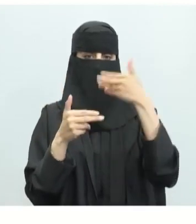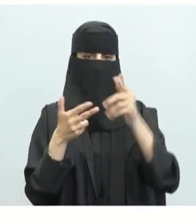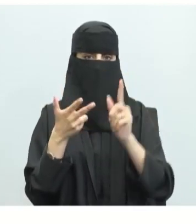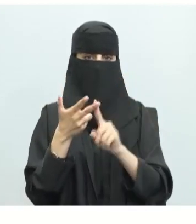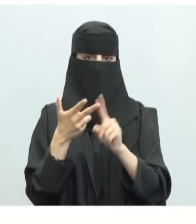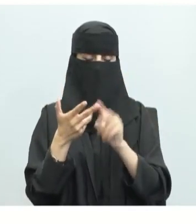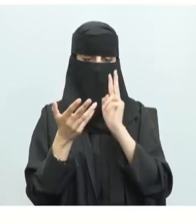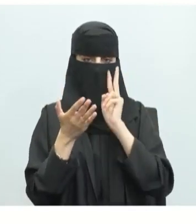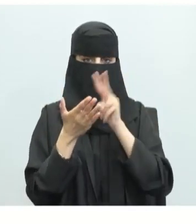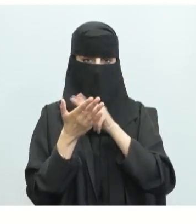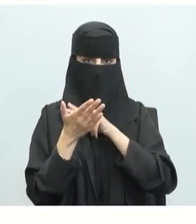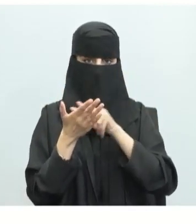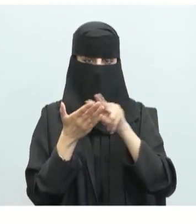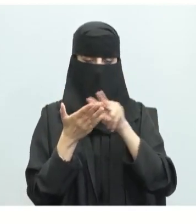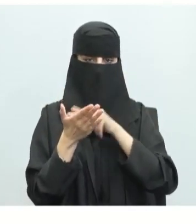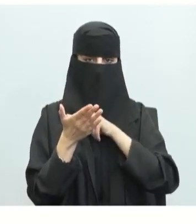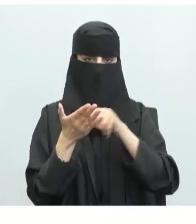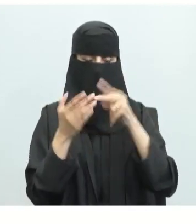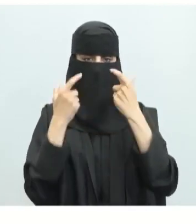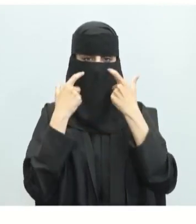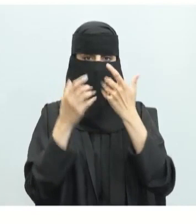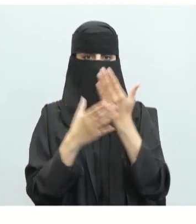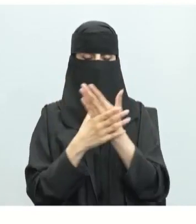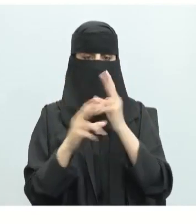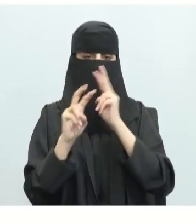أقرأ النص بتركيز وانتباه للبحث عن ماذا.